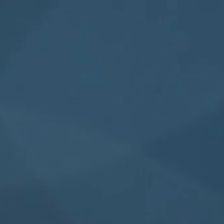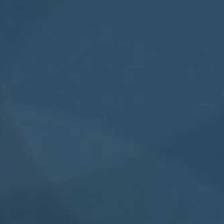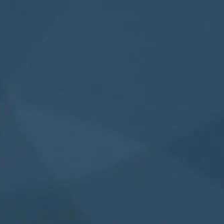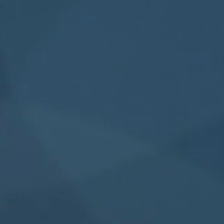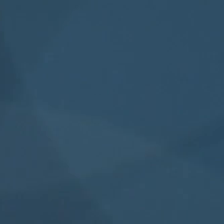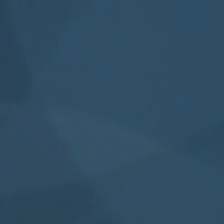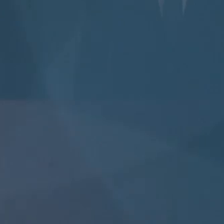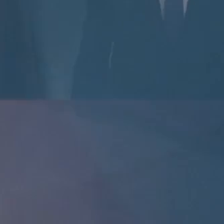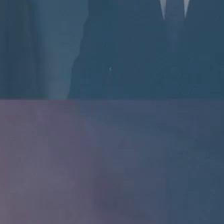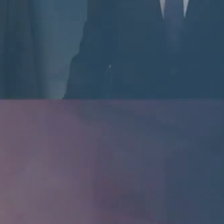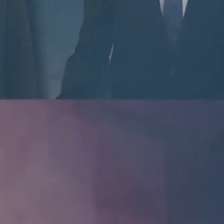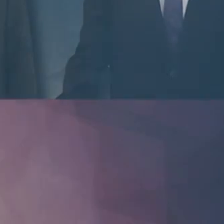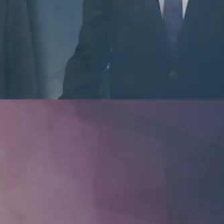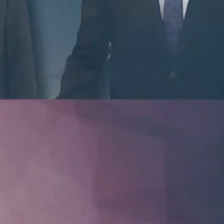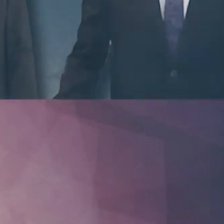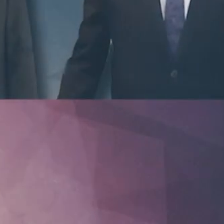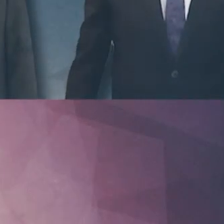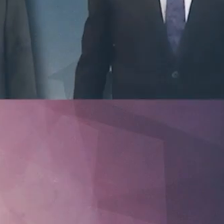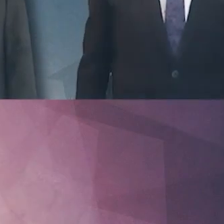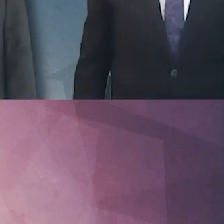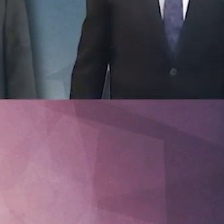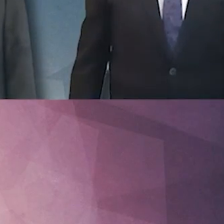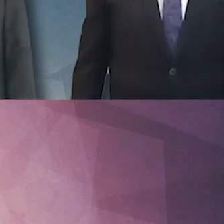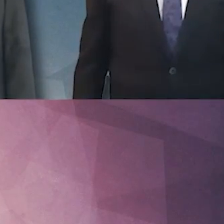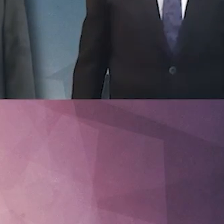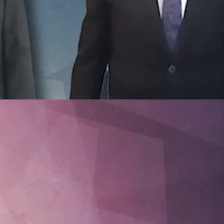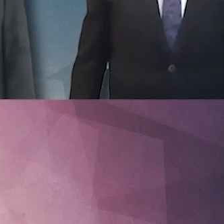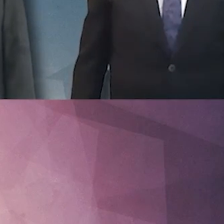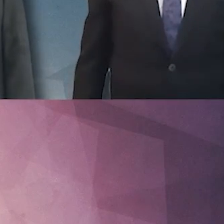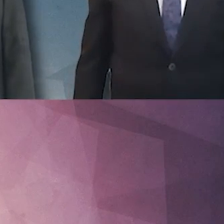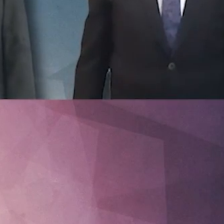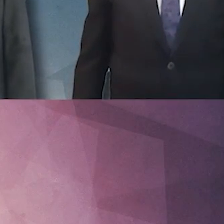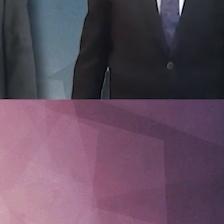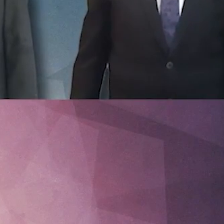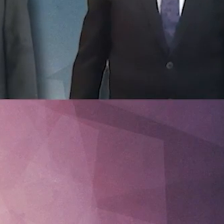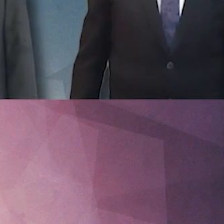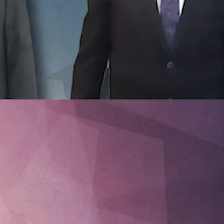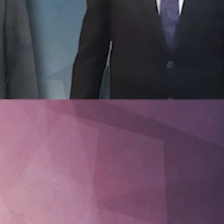Where there is pain.